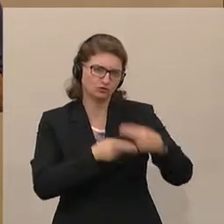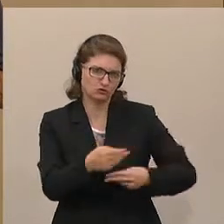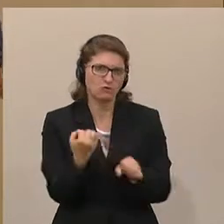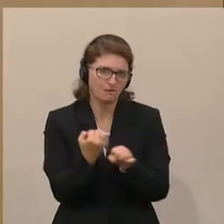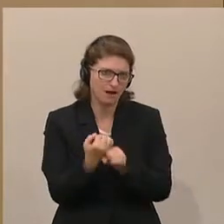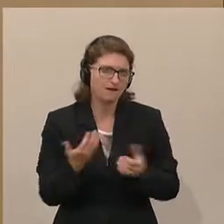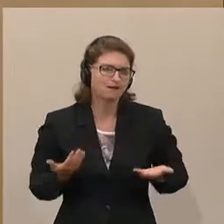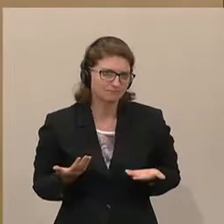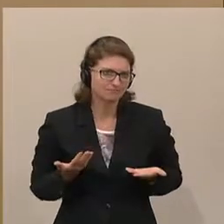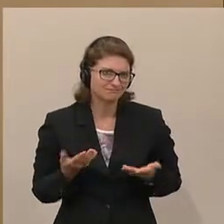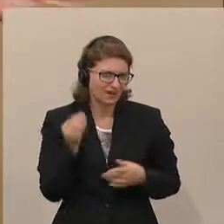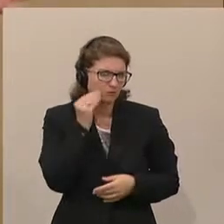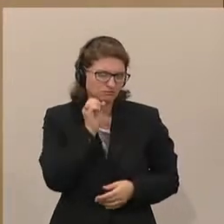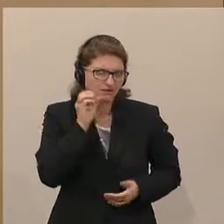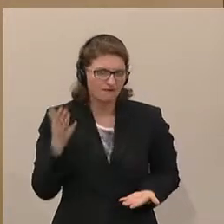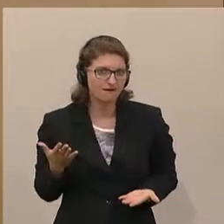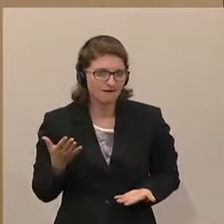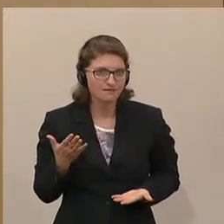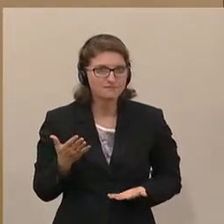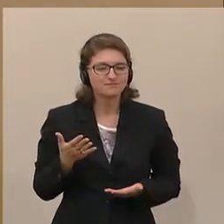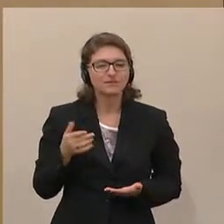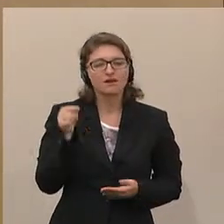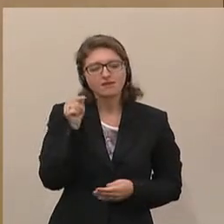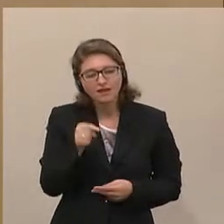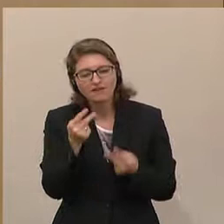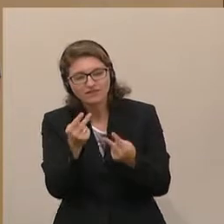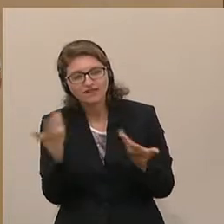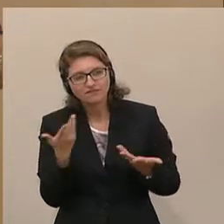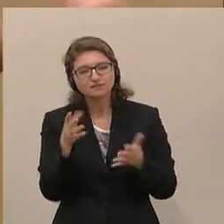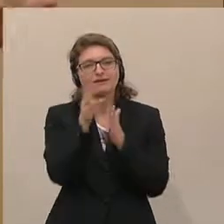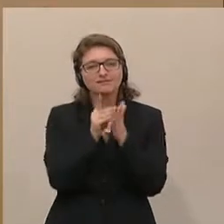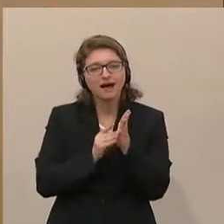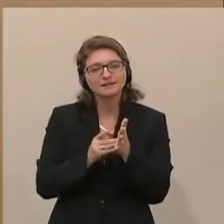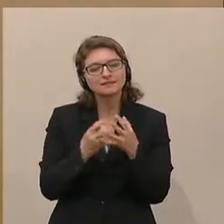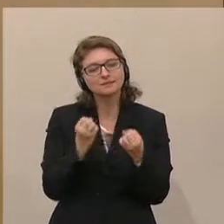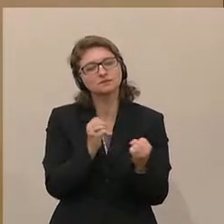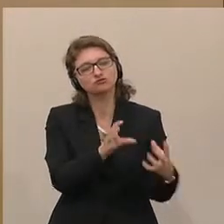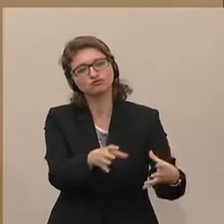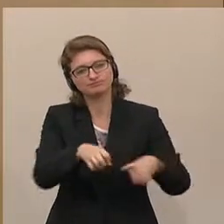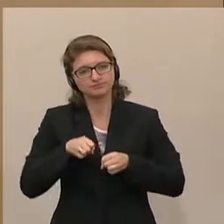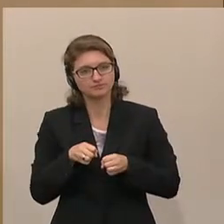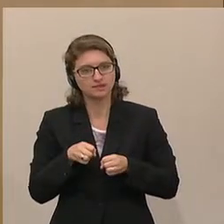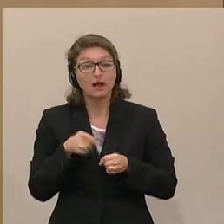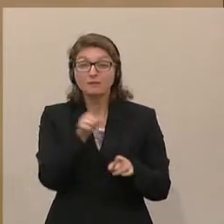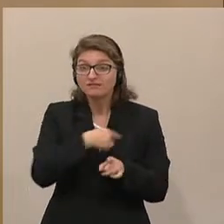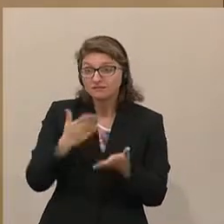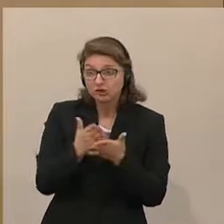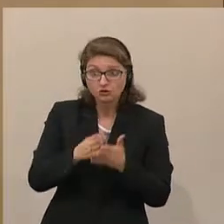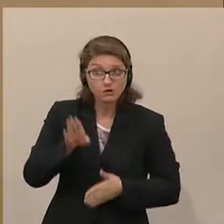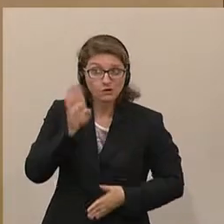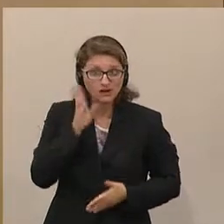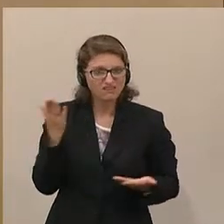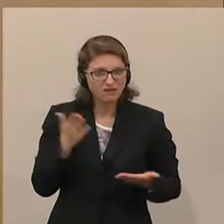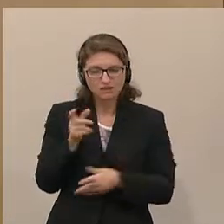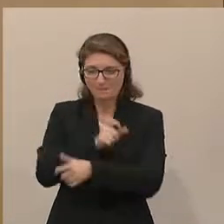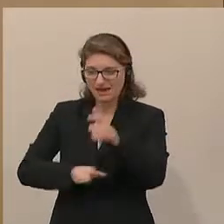durchzuführen. Es ging um die Sicherstellung von Daten, aber wie wir schon gehört haben, haben die Beamten der